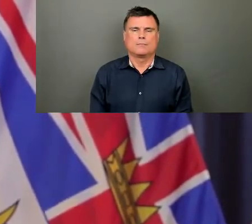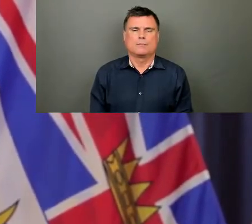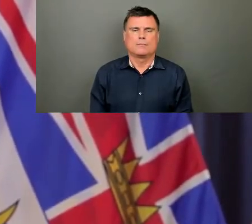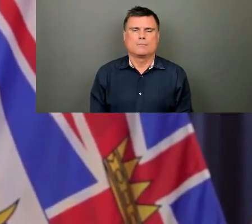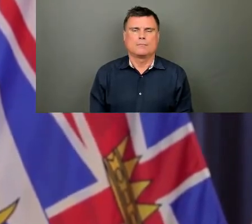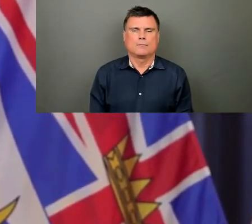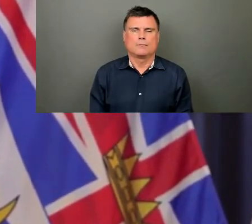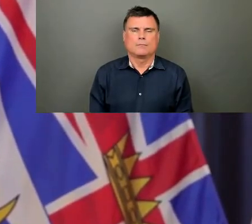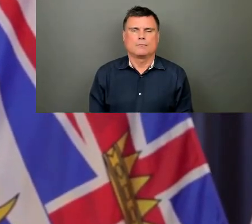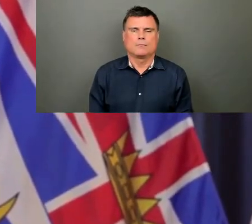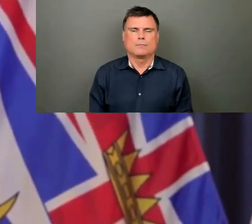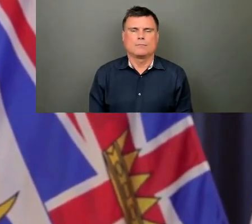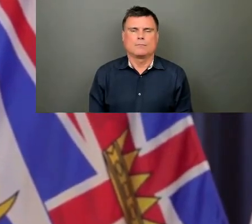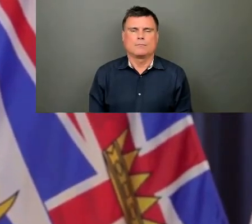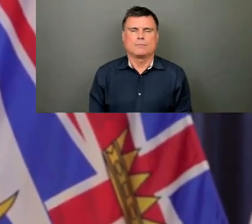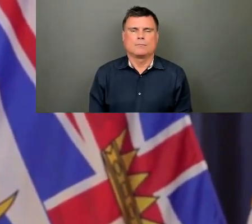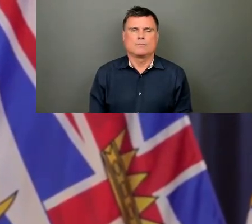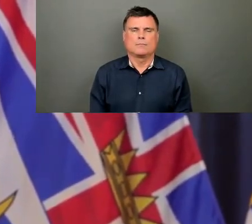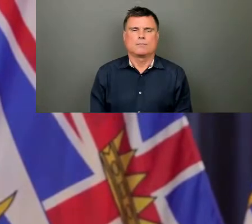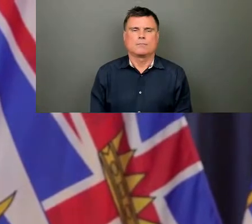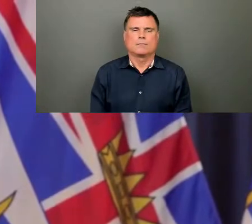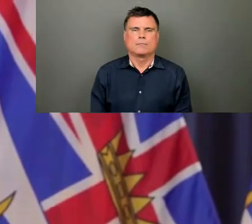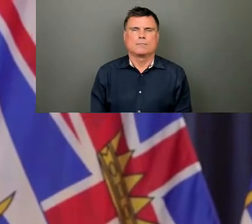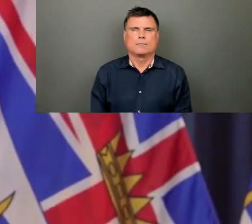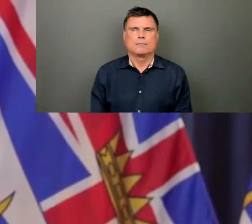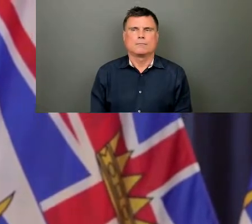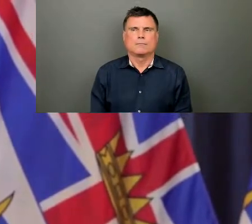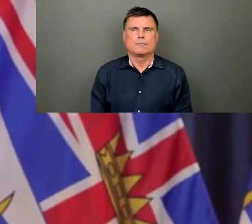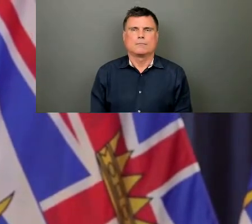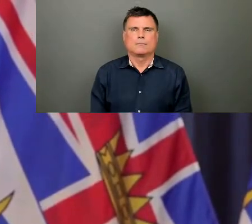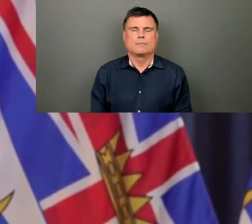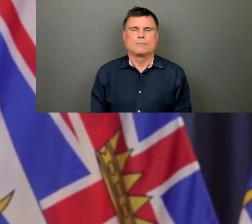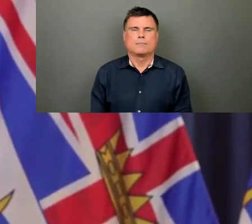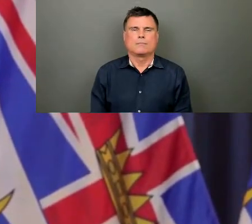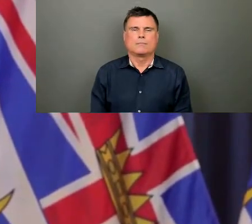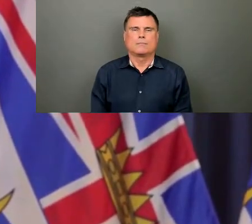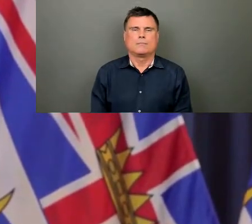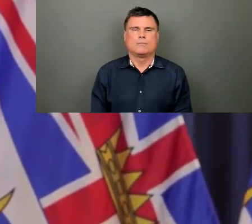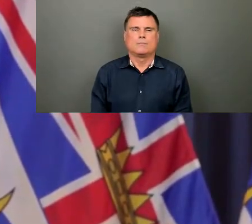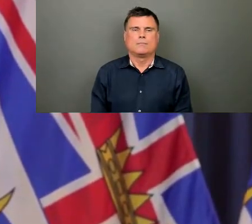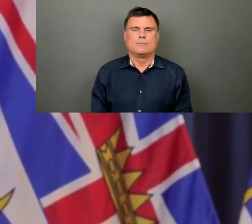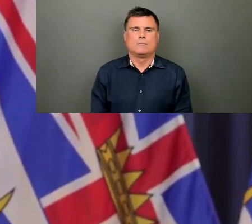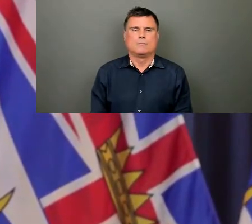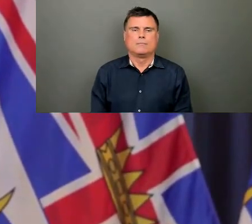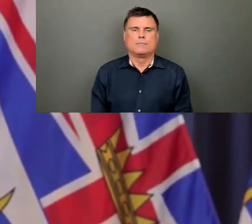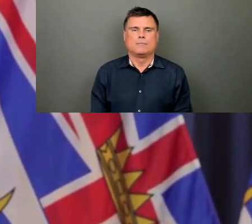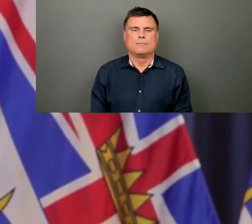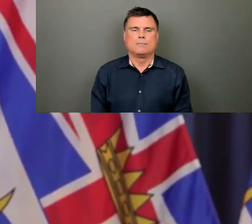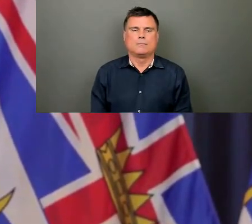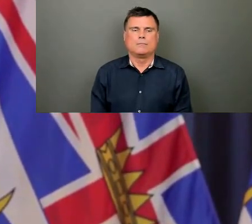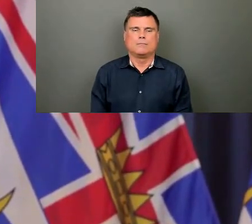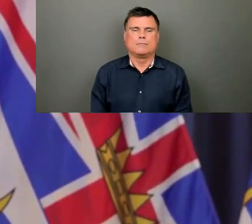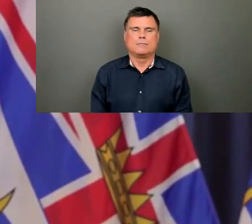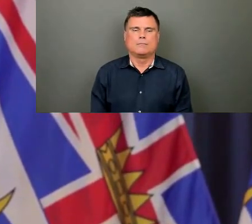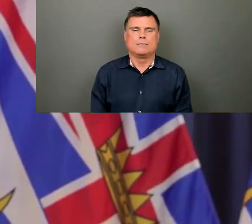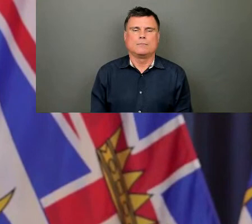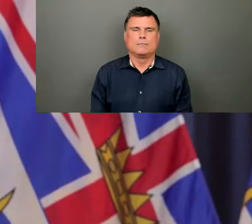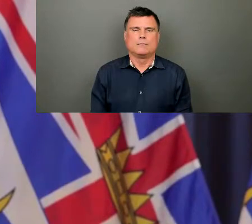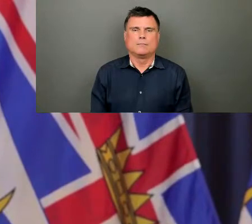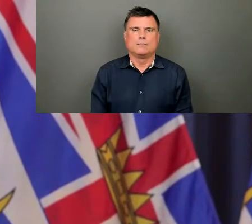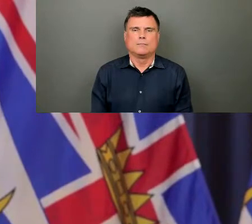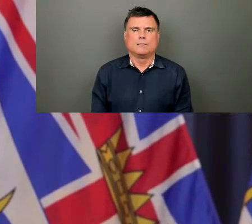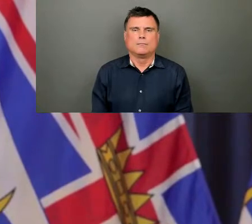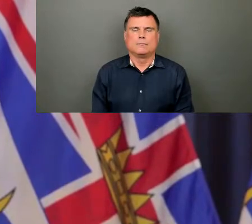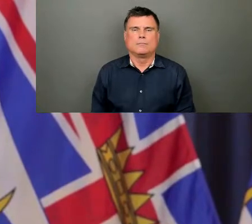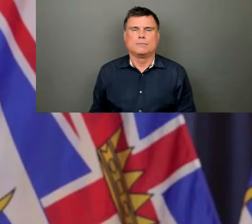la période bientôt, disons la période dans les semaines à suivre. Et on suit de près les